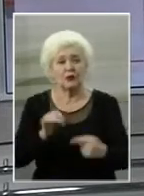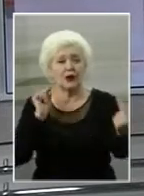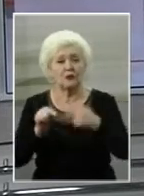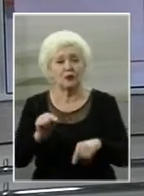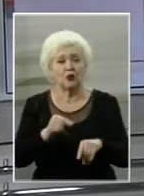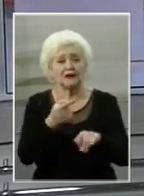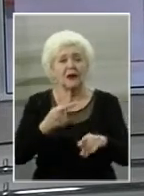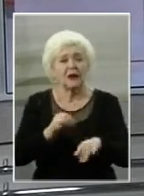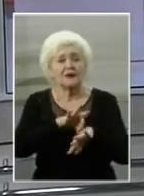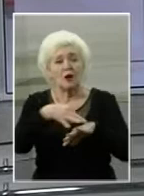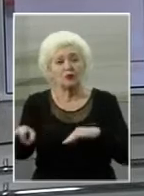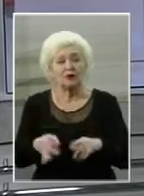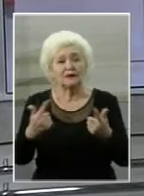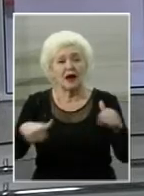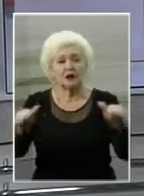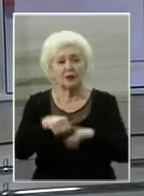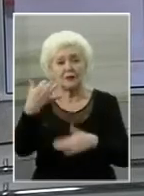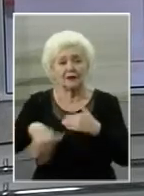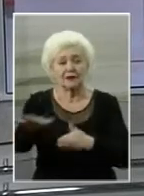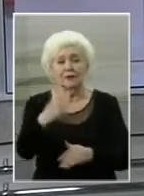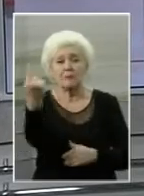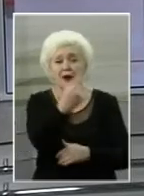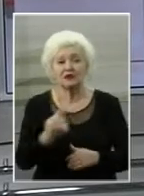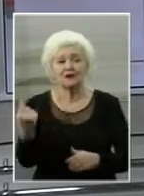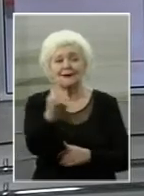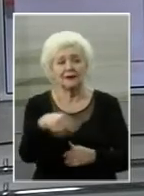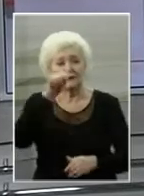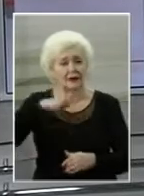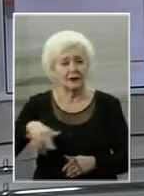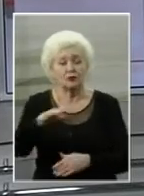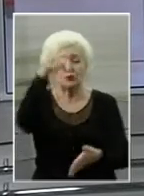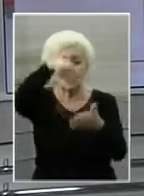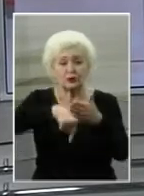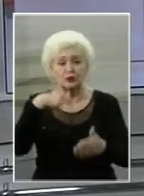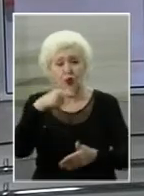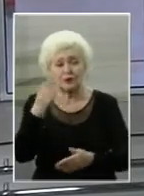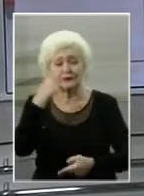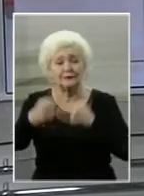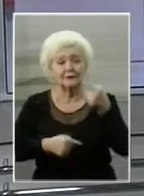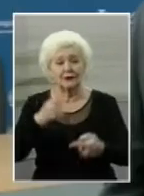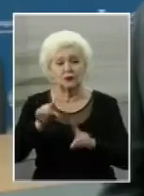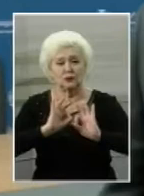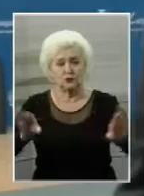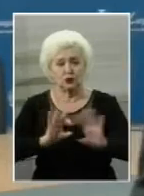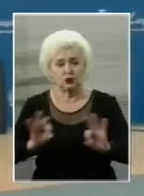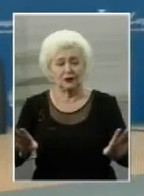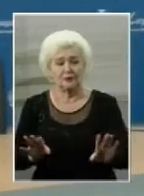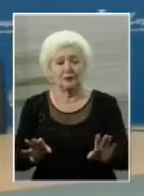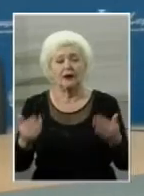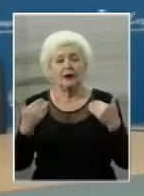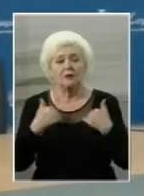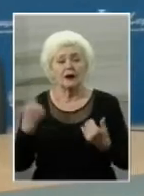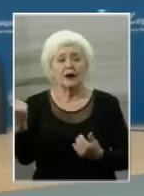Протибулінговий штаб на Херсонщині – перший і єдиний в Україні. Про що говорили сьогодні у наступному сюжеті.